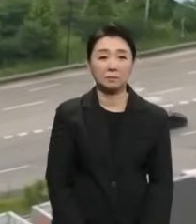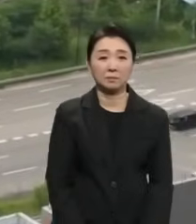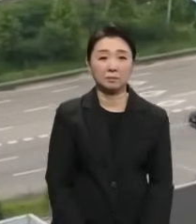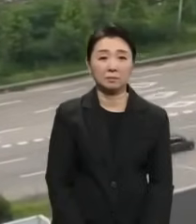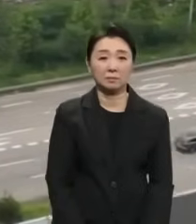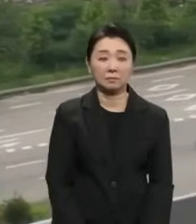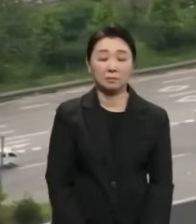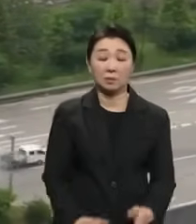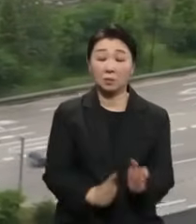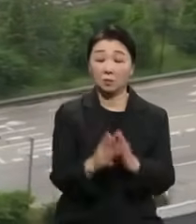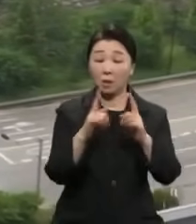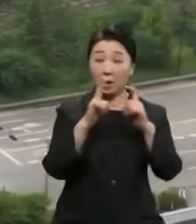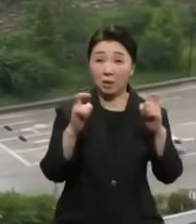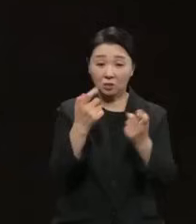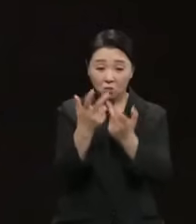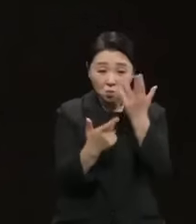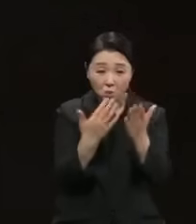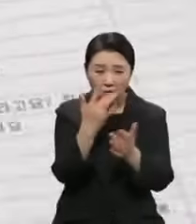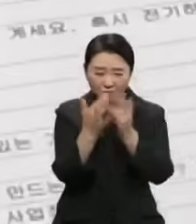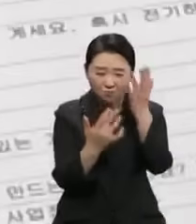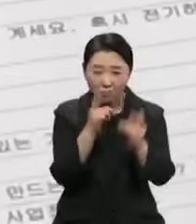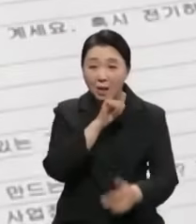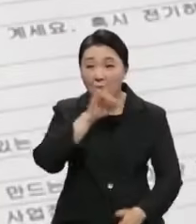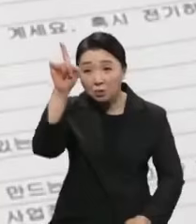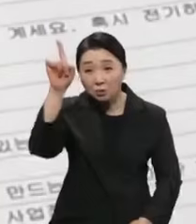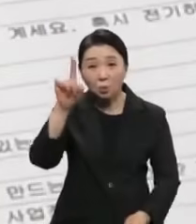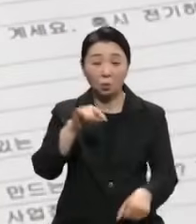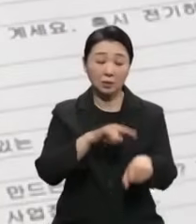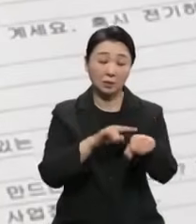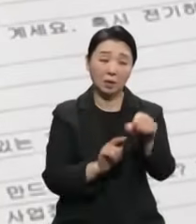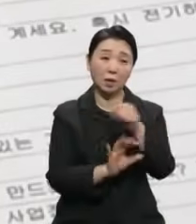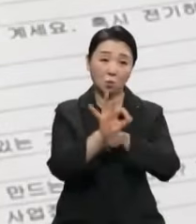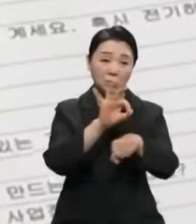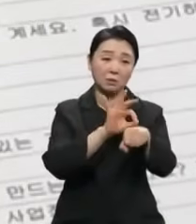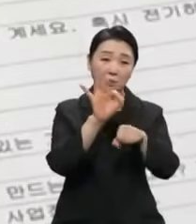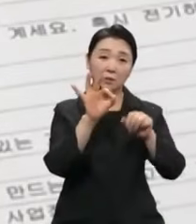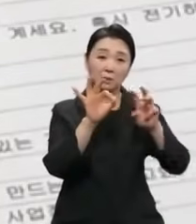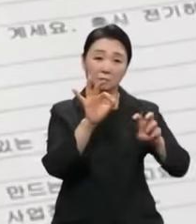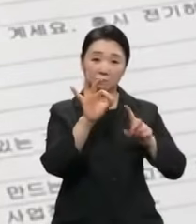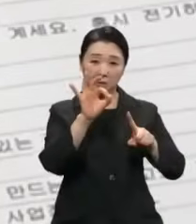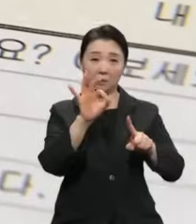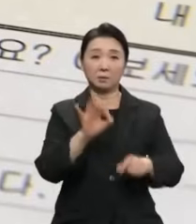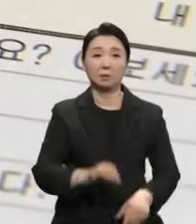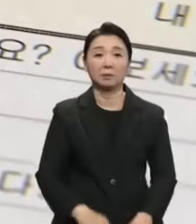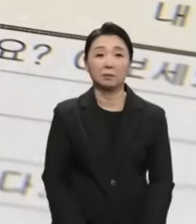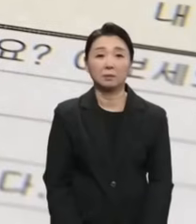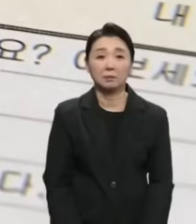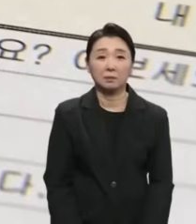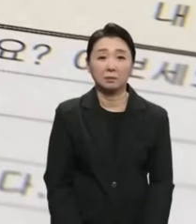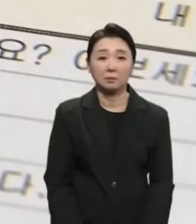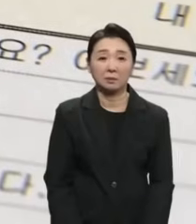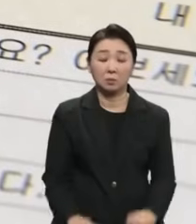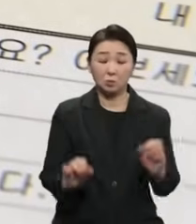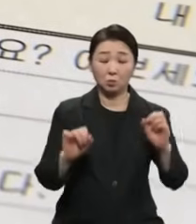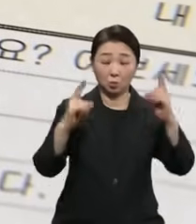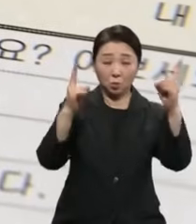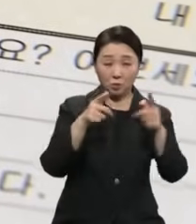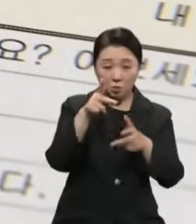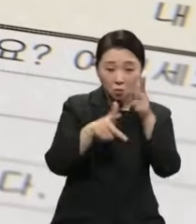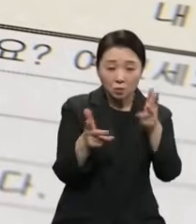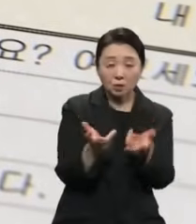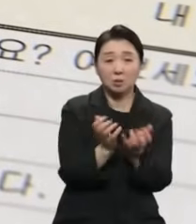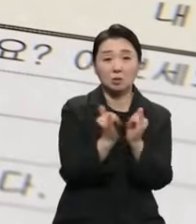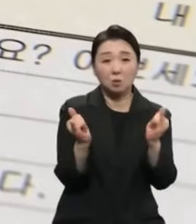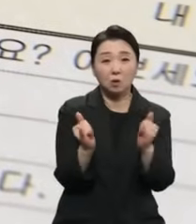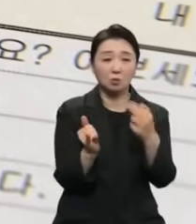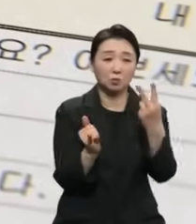화성 리튬 배터리 공장에 불이 났다는 신고가 접수된 건 오전 10시 31분입니다. 거의 동시에 공장 직원